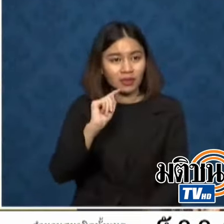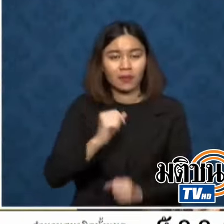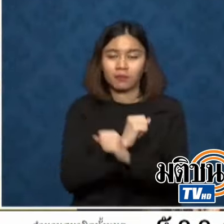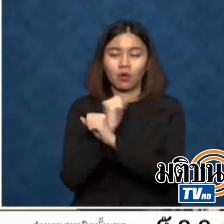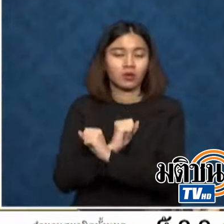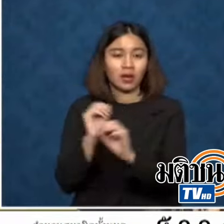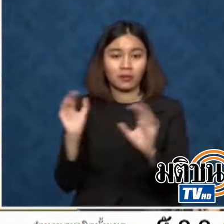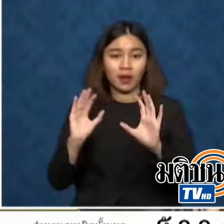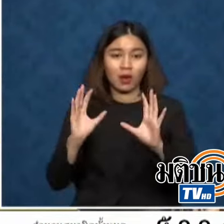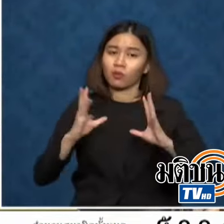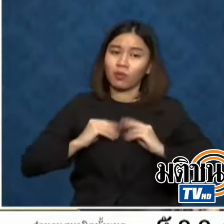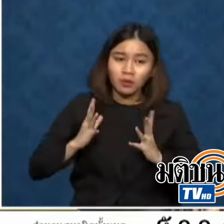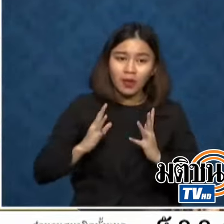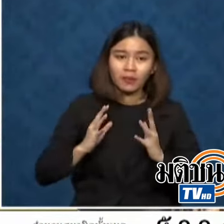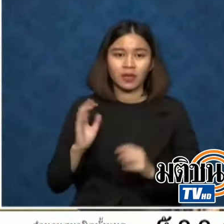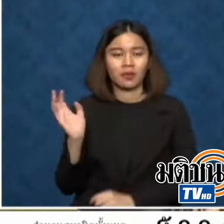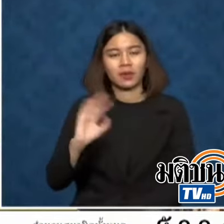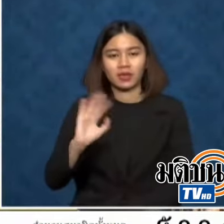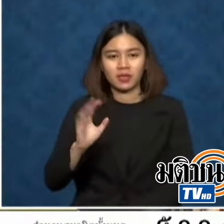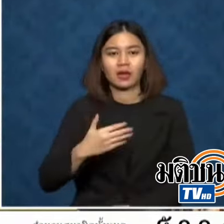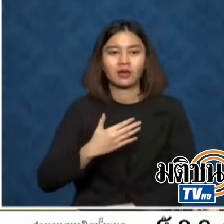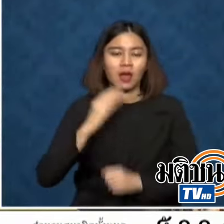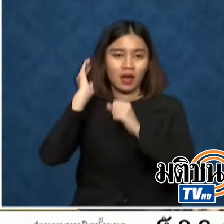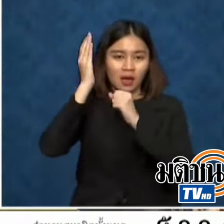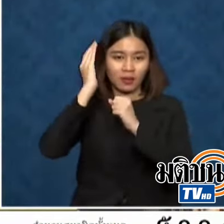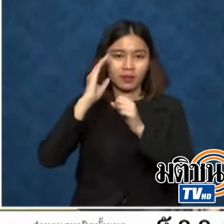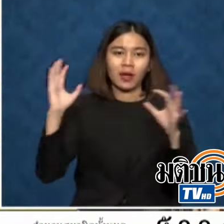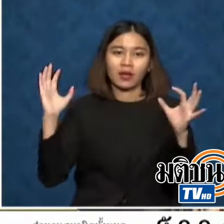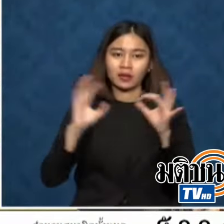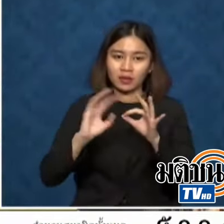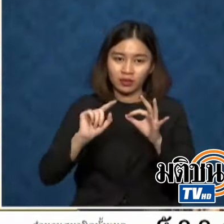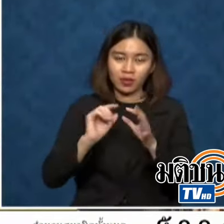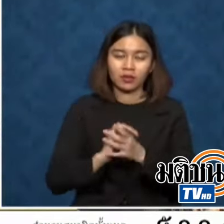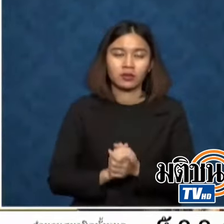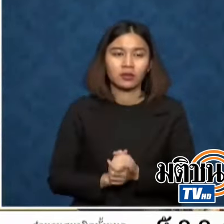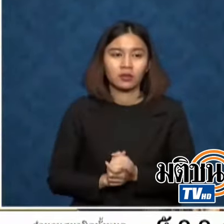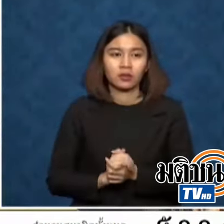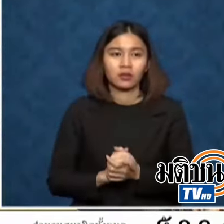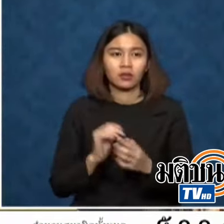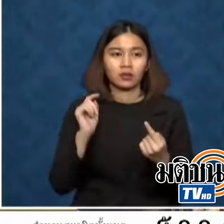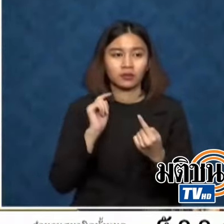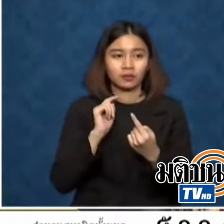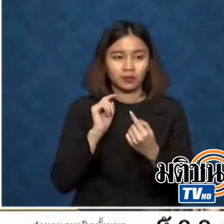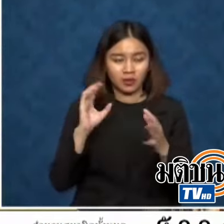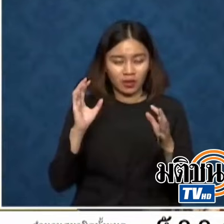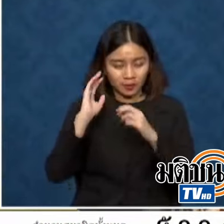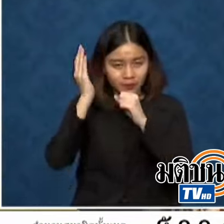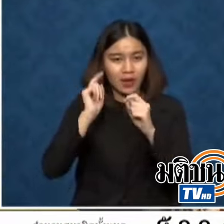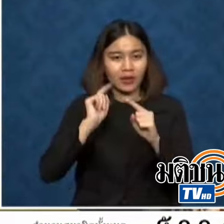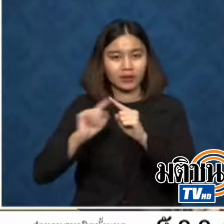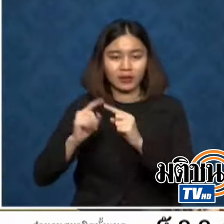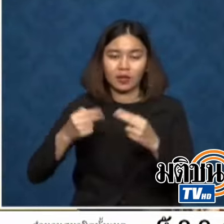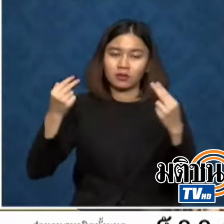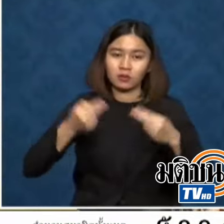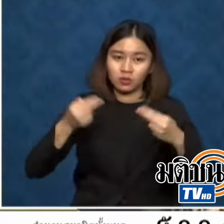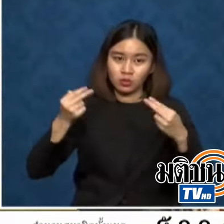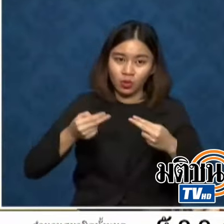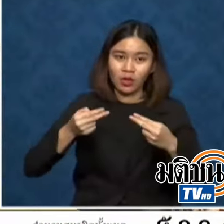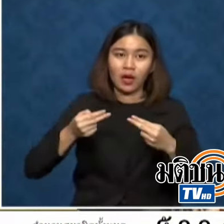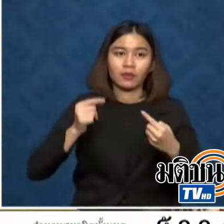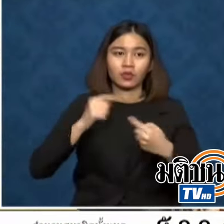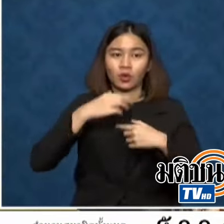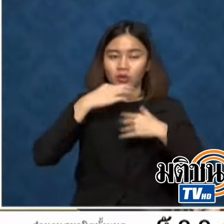ต้านหรือว่าอะไรก็หวังว่าได้อภิปรายทั้งเรื่องเกี่ยวกับเอ่อ HybridWarfareนะครับหรือว่าสงครามที่เกิด